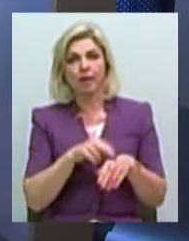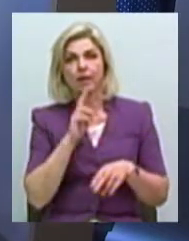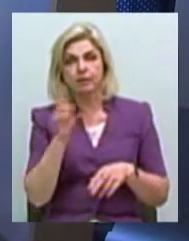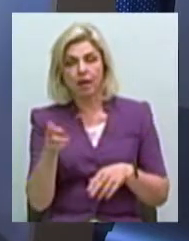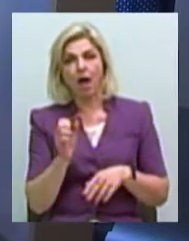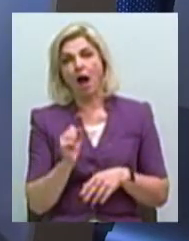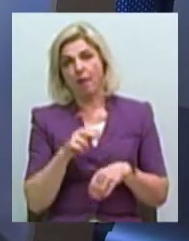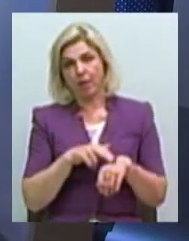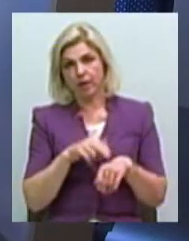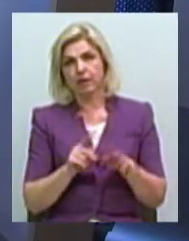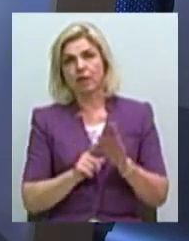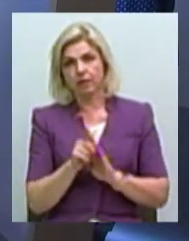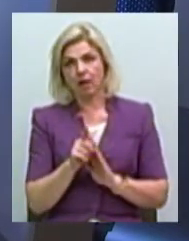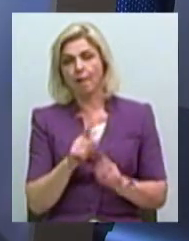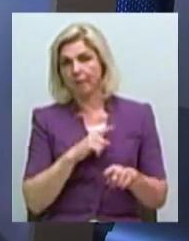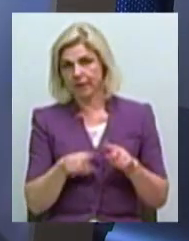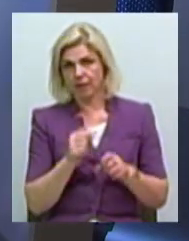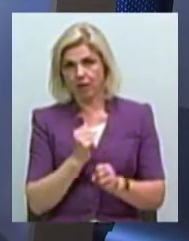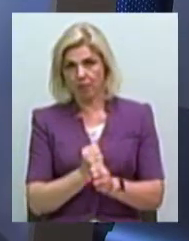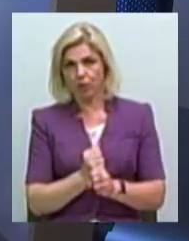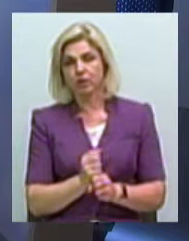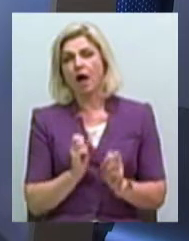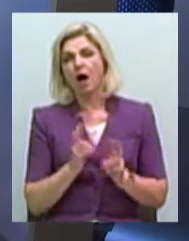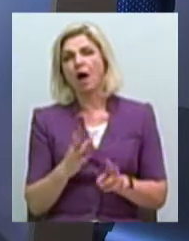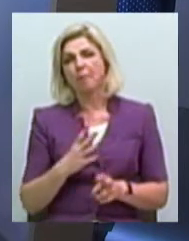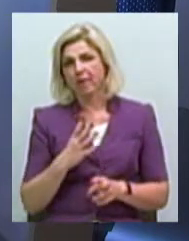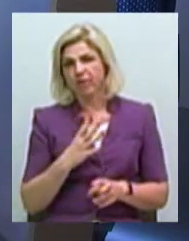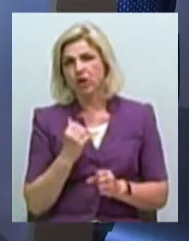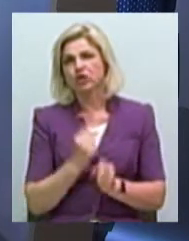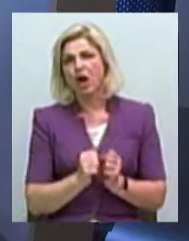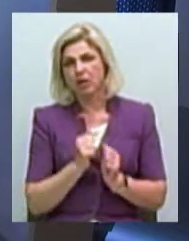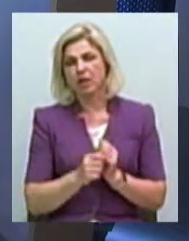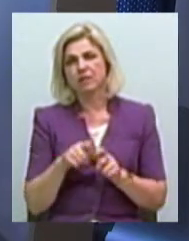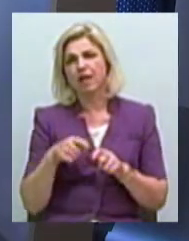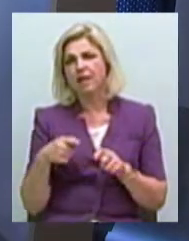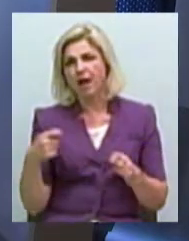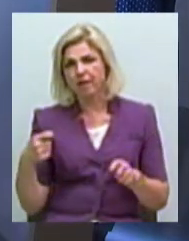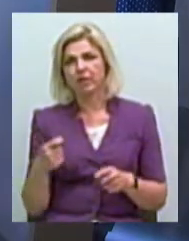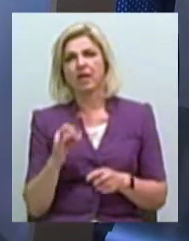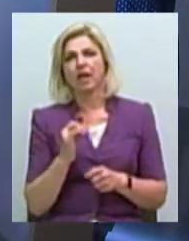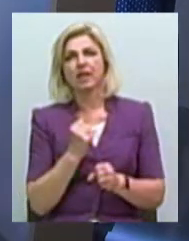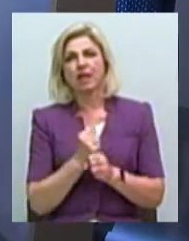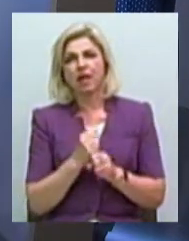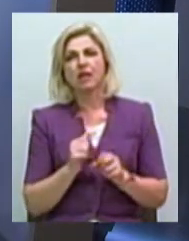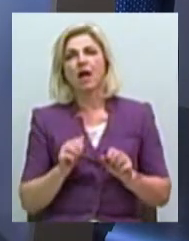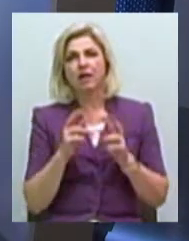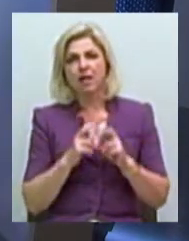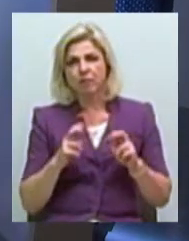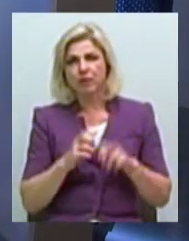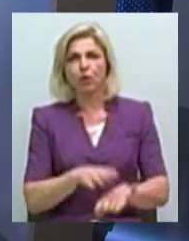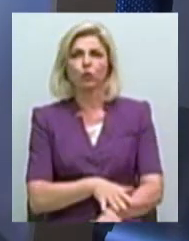этой ситуации начала весьма оперативно работать. Как правило, это затягивается все. Как правило, дело на рассмотрение очень